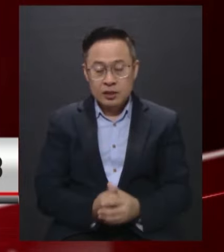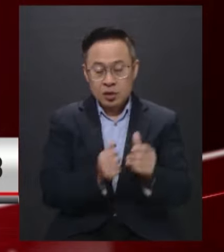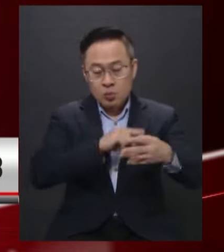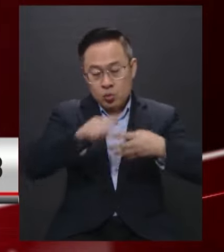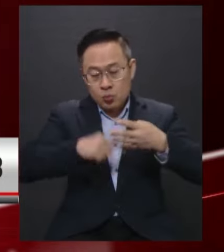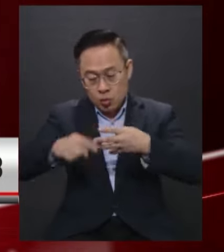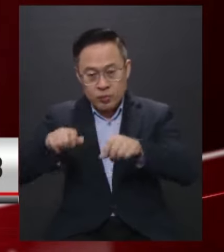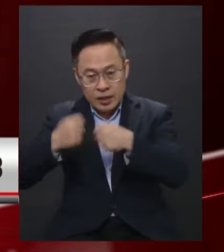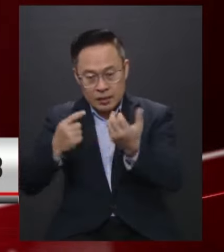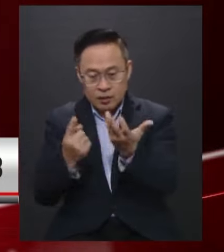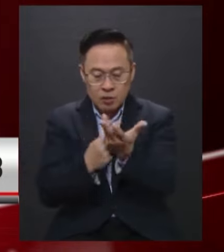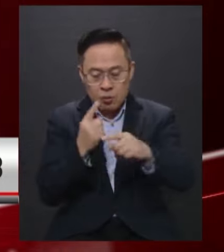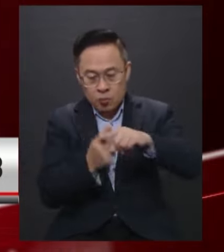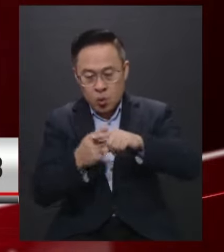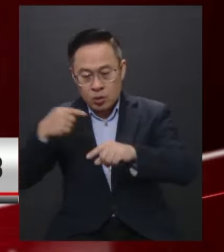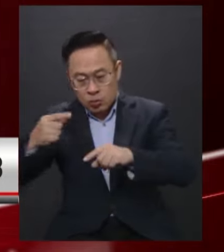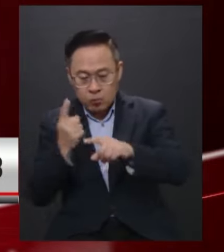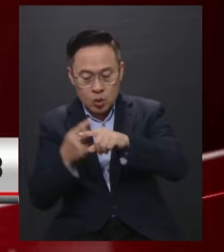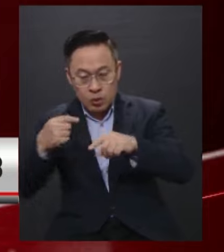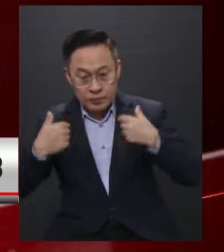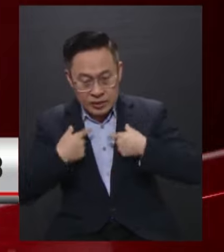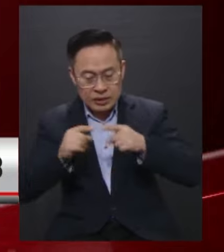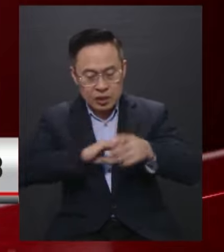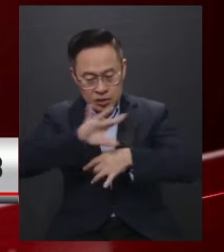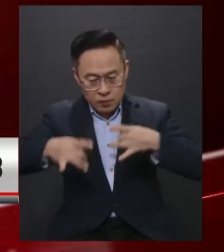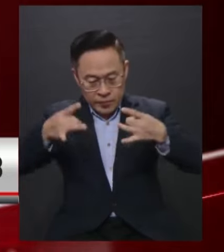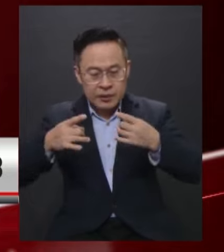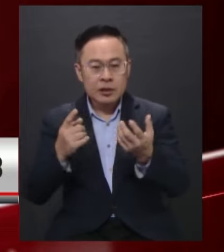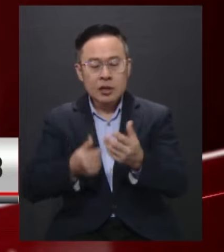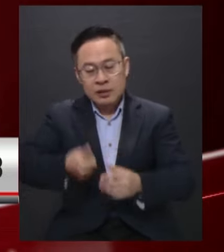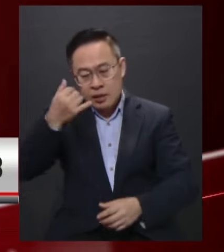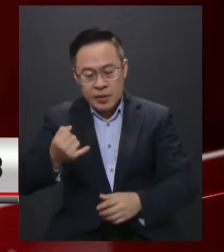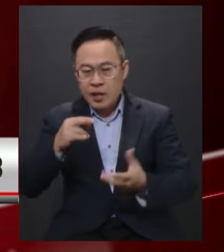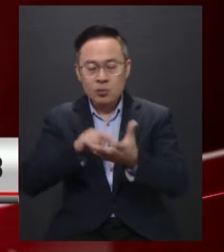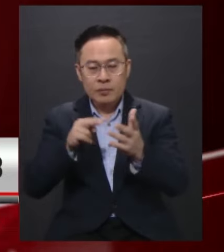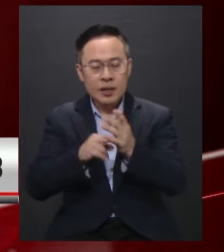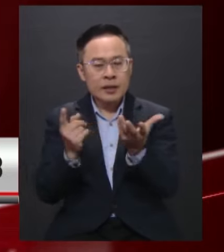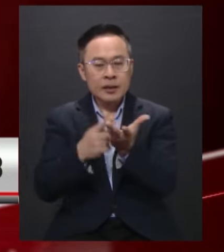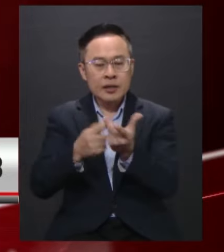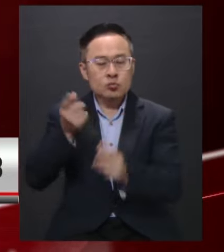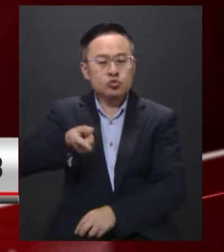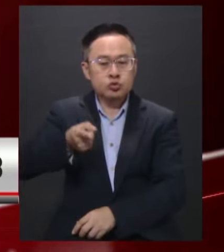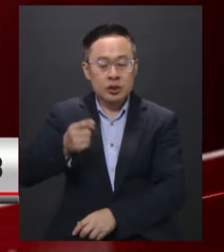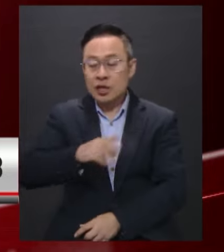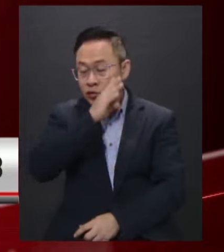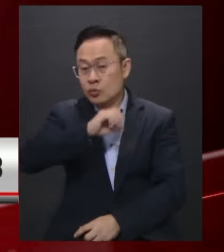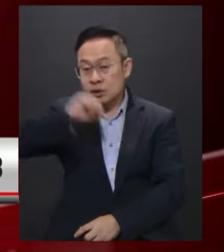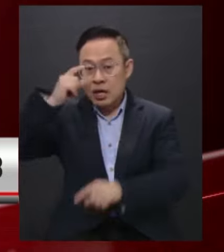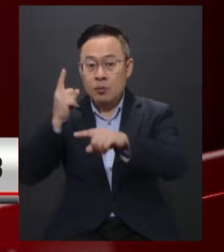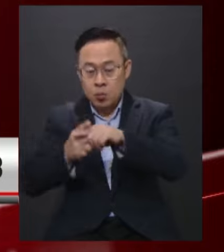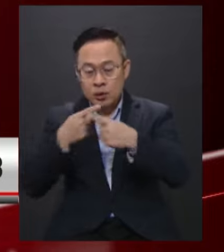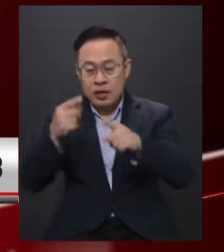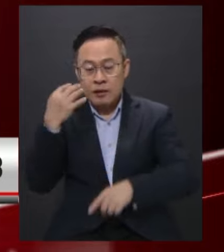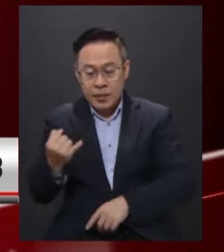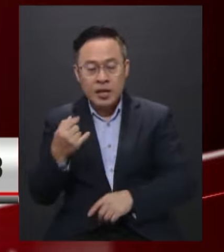อนนี้อาจจะไปอยู่ประมาณปริ่มๆ100หรืออาจจะ90ปลาย ๆ มีโอกาสเหมือนกันที่จะขยับขึ้นไปอีกถ้าเกิดว่า